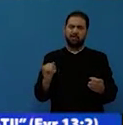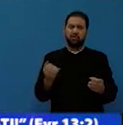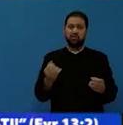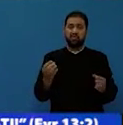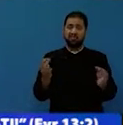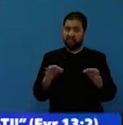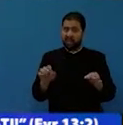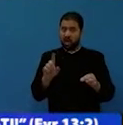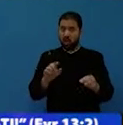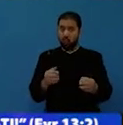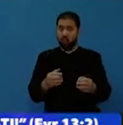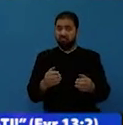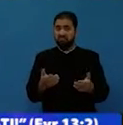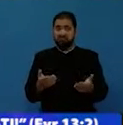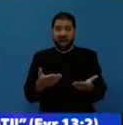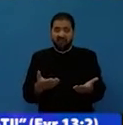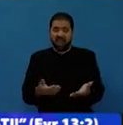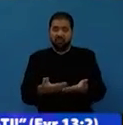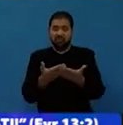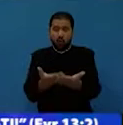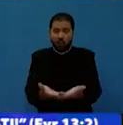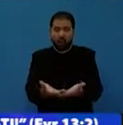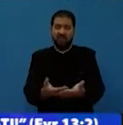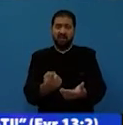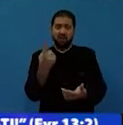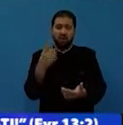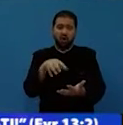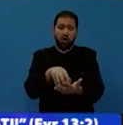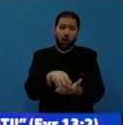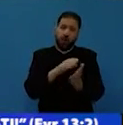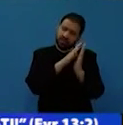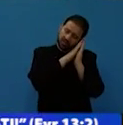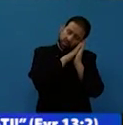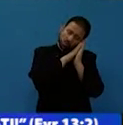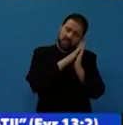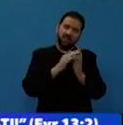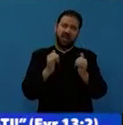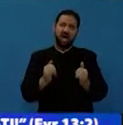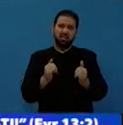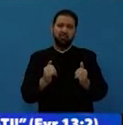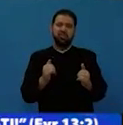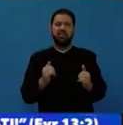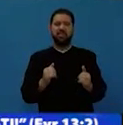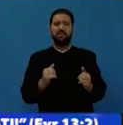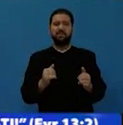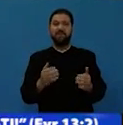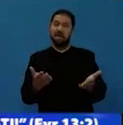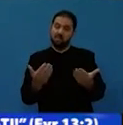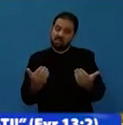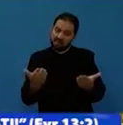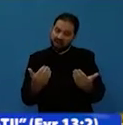și fiindcă nu avea ce să le ofere mai mult decât un loc de odihnă, acesta îi